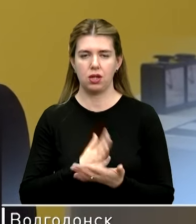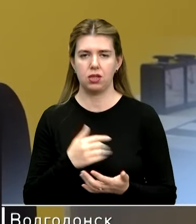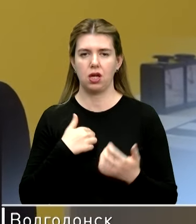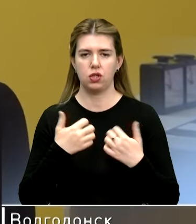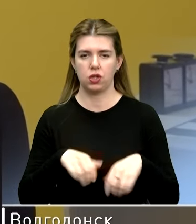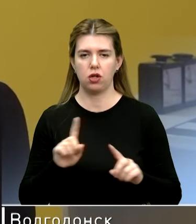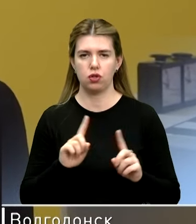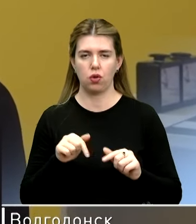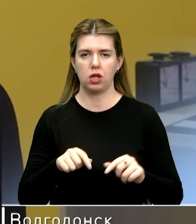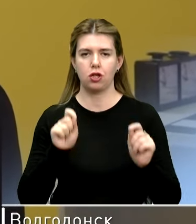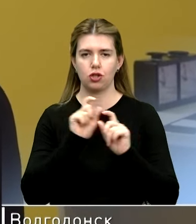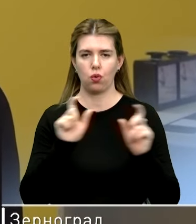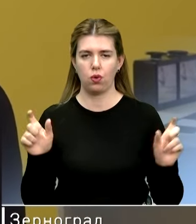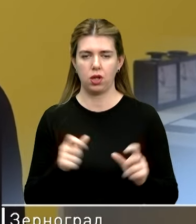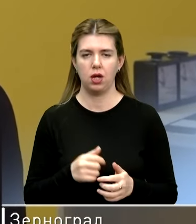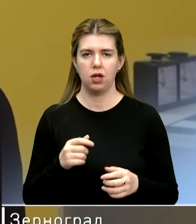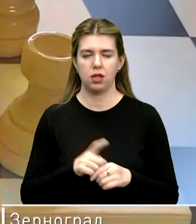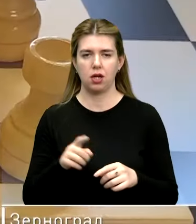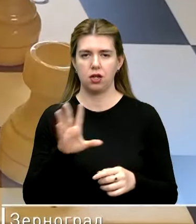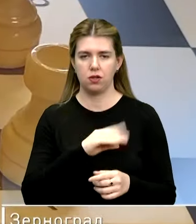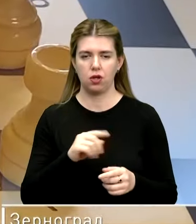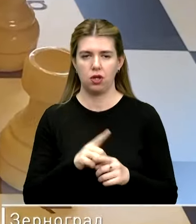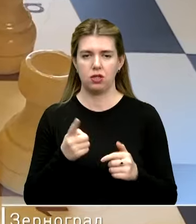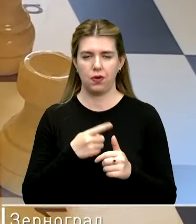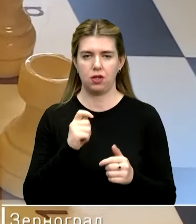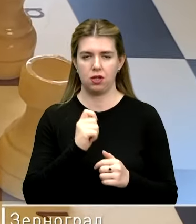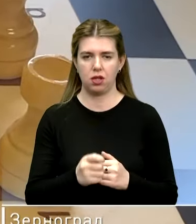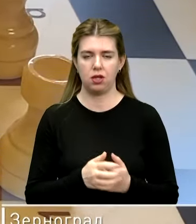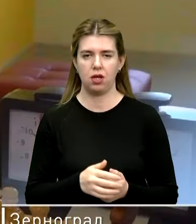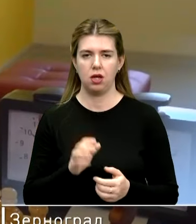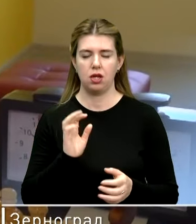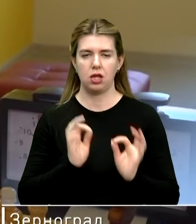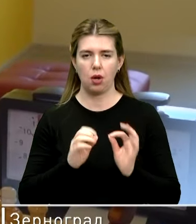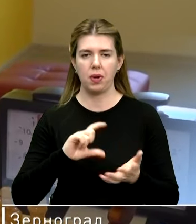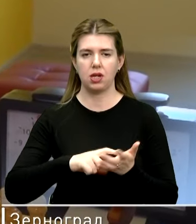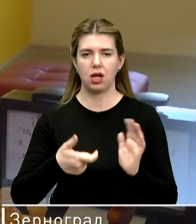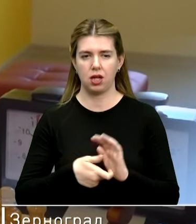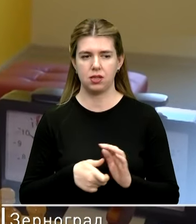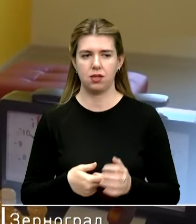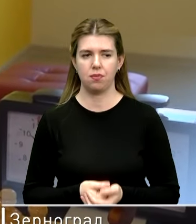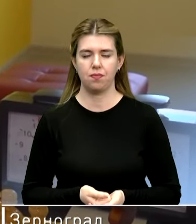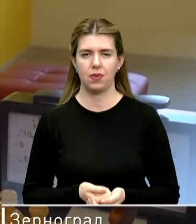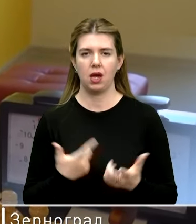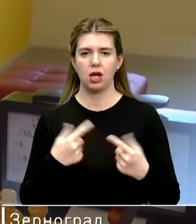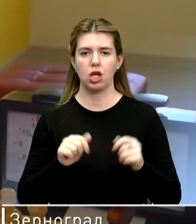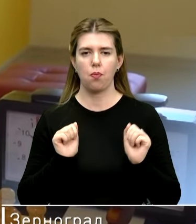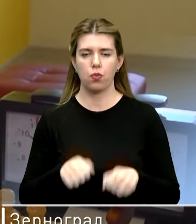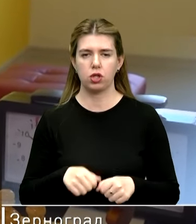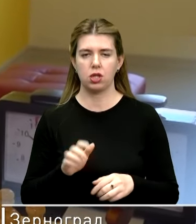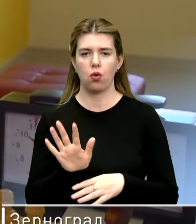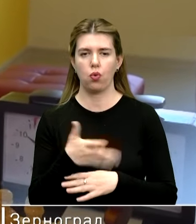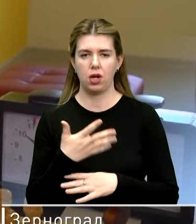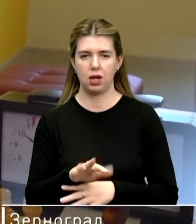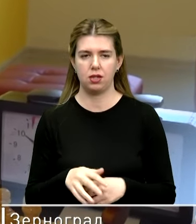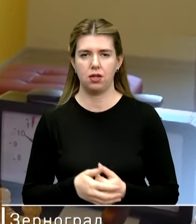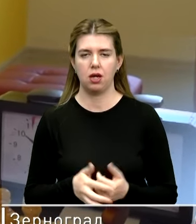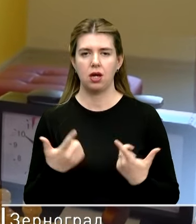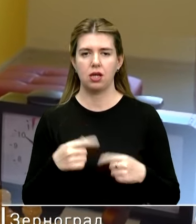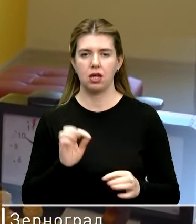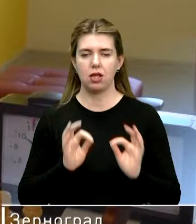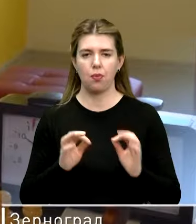я считаю, что эта школа достойна такого звания. В которой нормальные классы, где можно погулять,